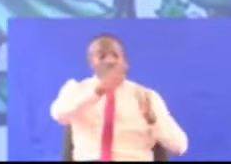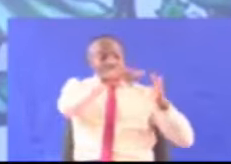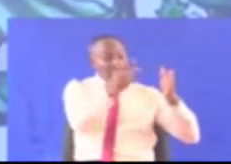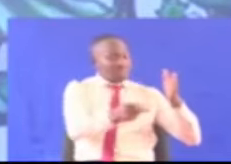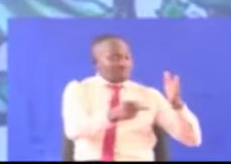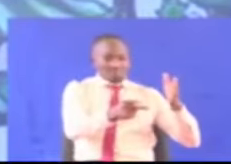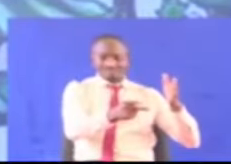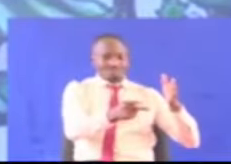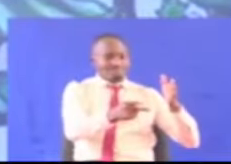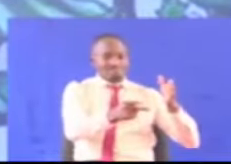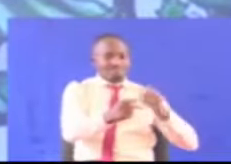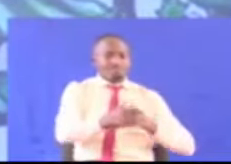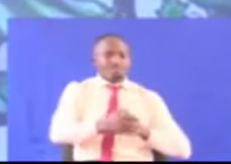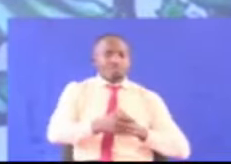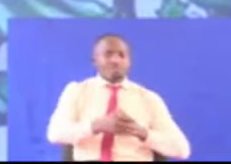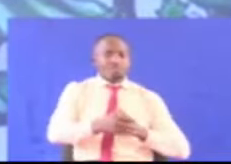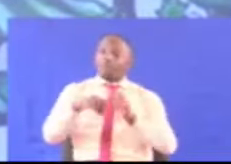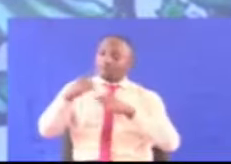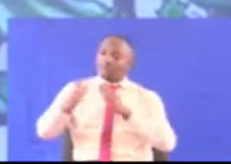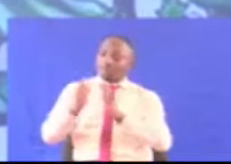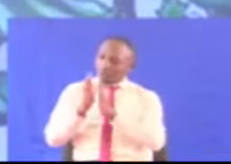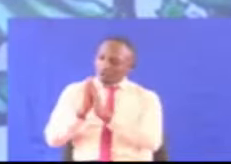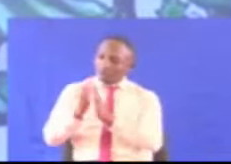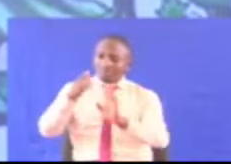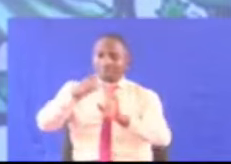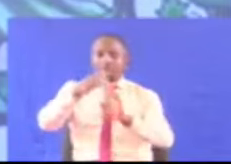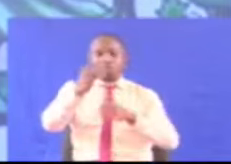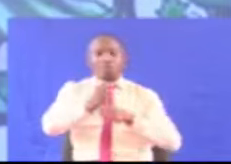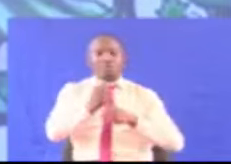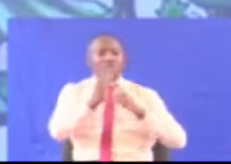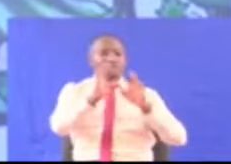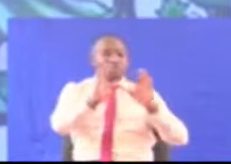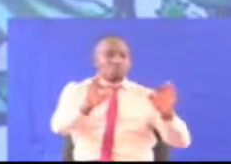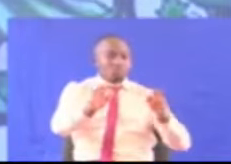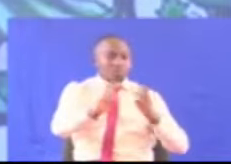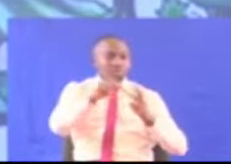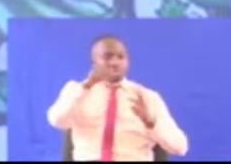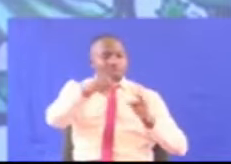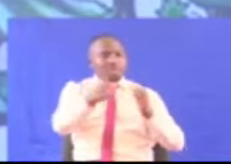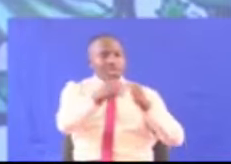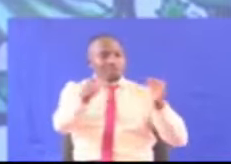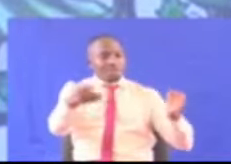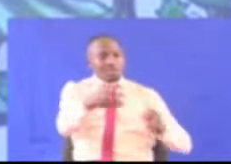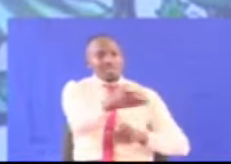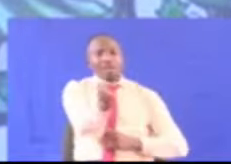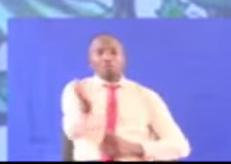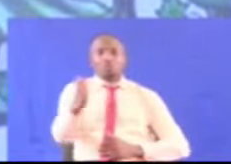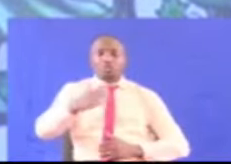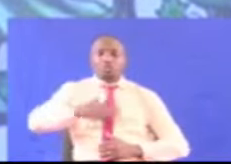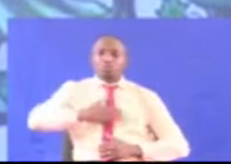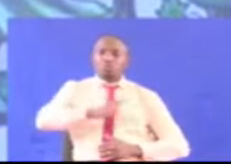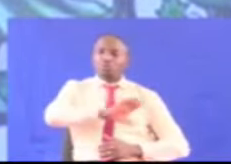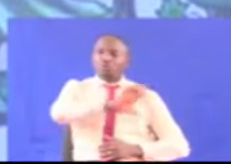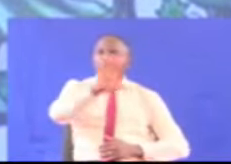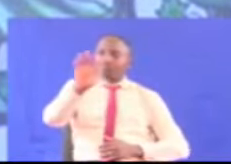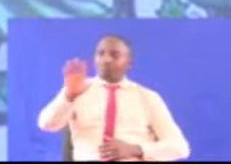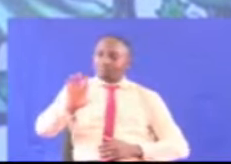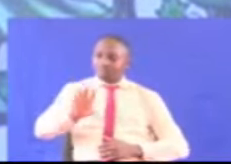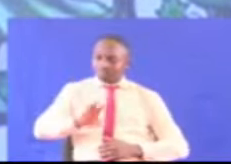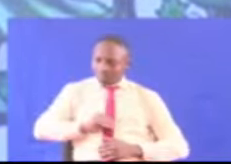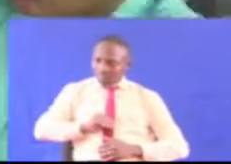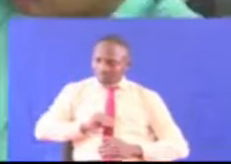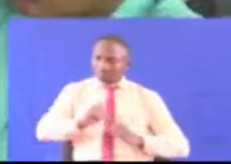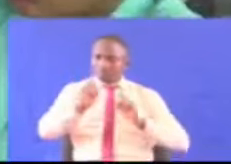hiyo mtuombee tufanye vizuri. Na nafasi hii kama nilivyosema ni yetu sote wa Tanzania. Kwa hiyo tuko tayari